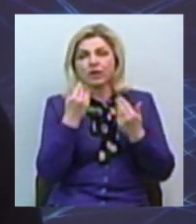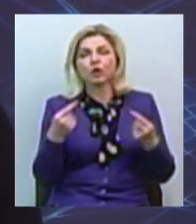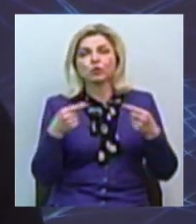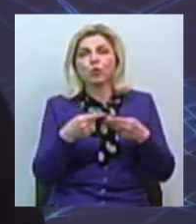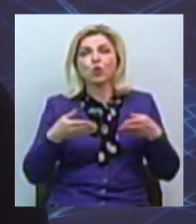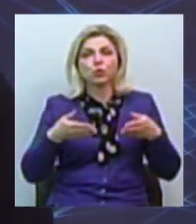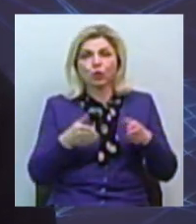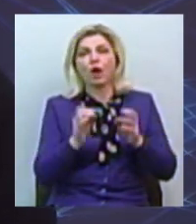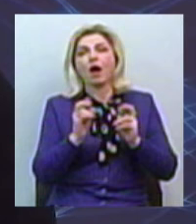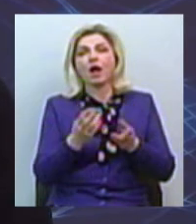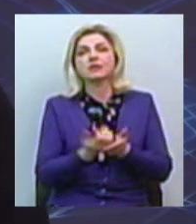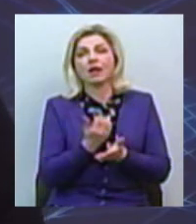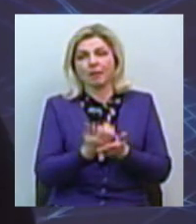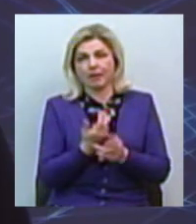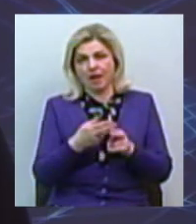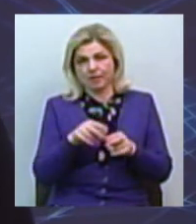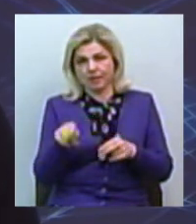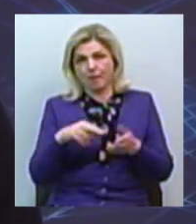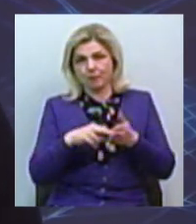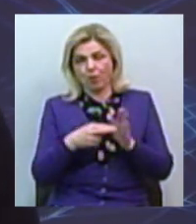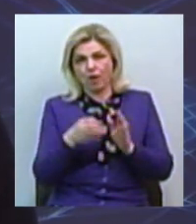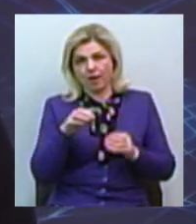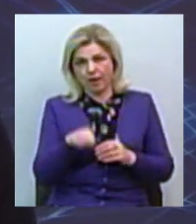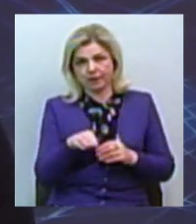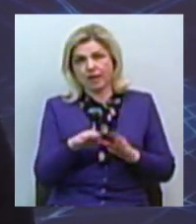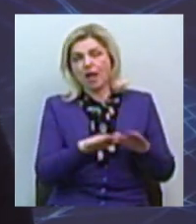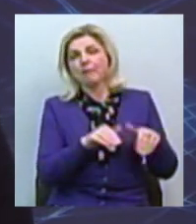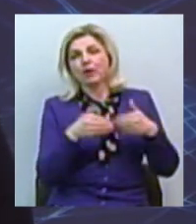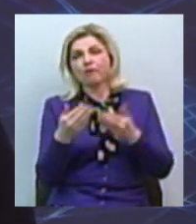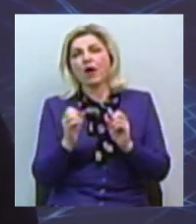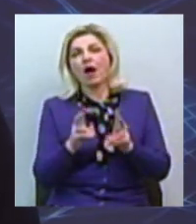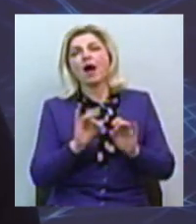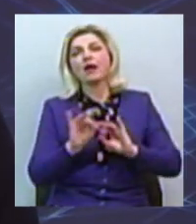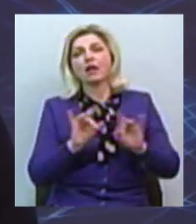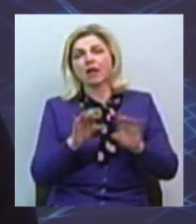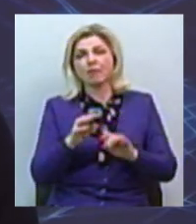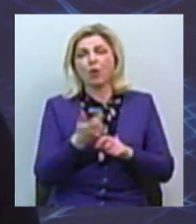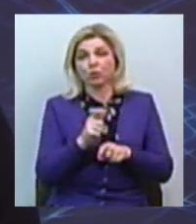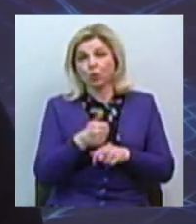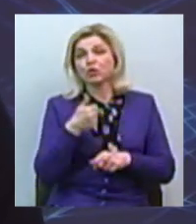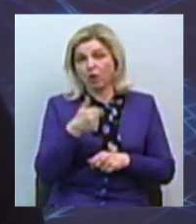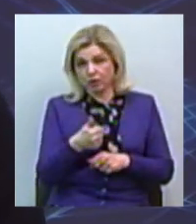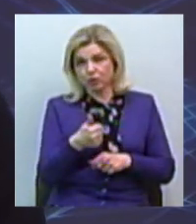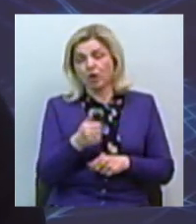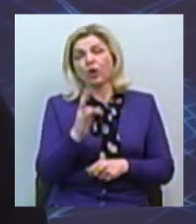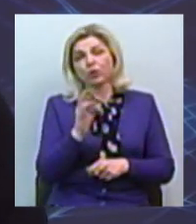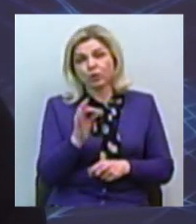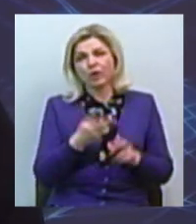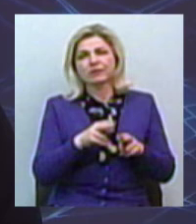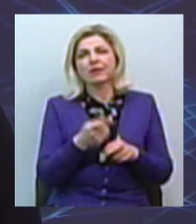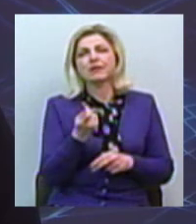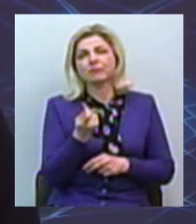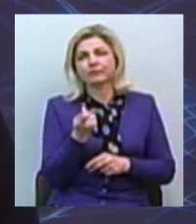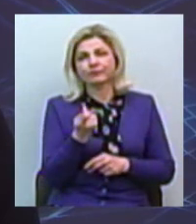чітко окресленої дороги, як зароблятиме цей проект. Пропоновані методи, такі як реклама, це дуже добре, але це трошки